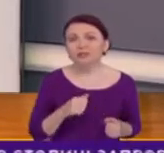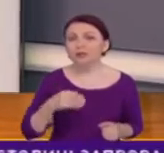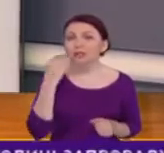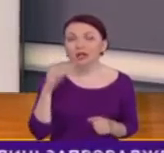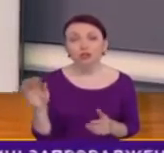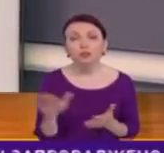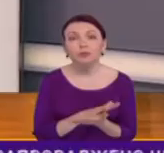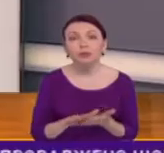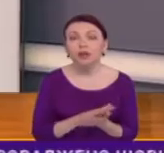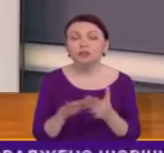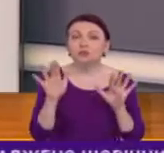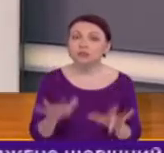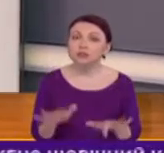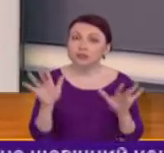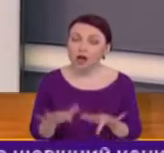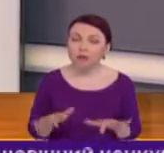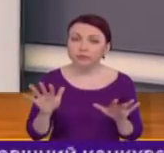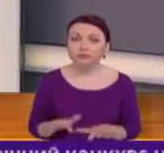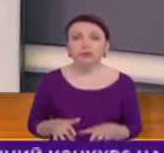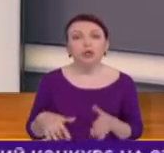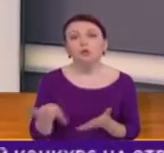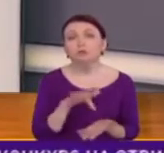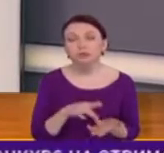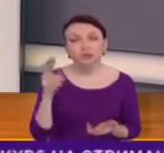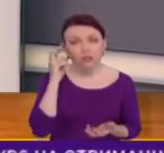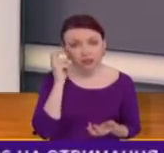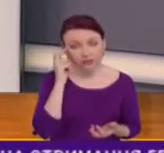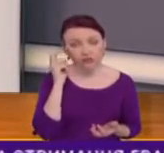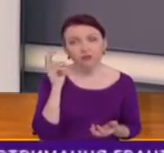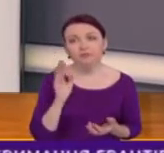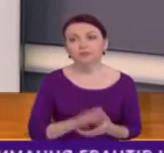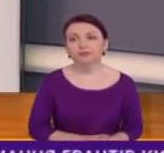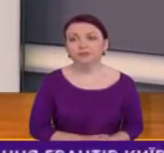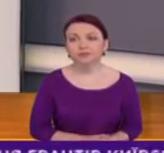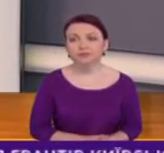прибиранню сніга у місті Києві. По прибиранню покинутих автівок?